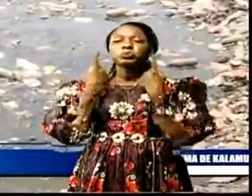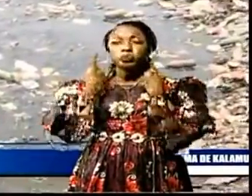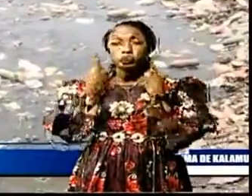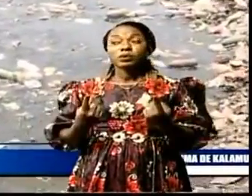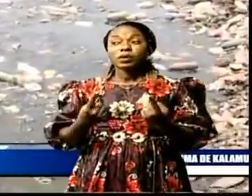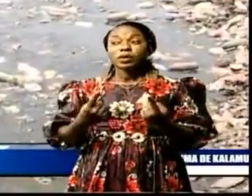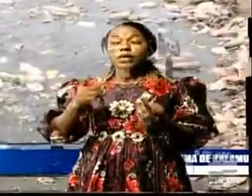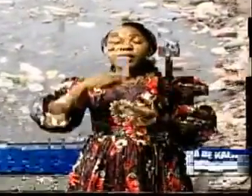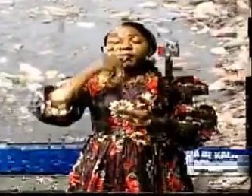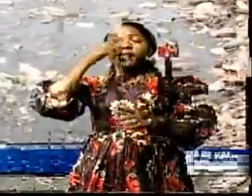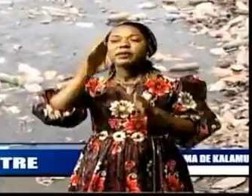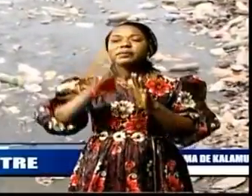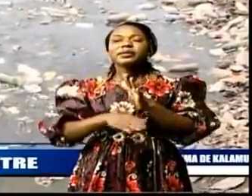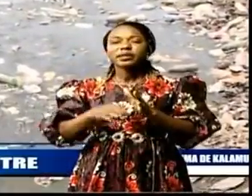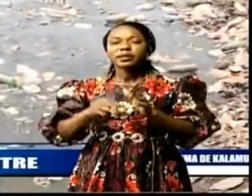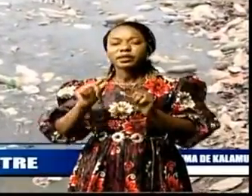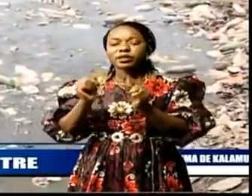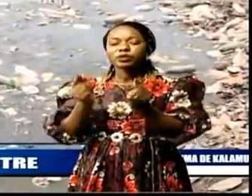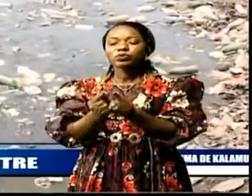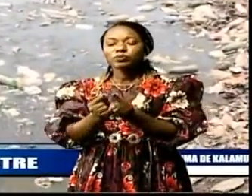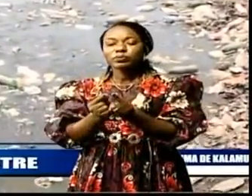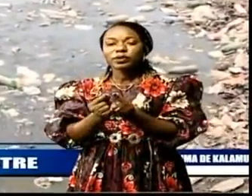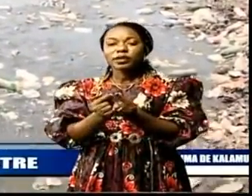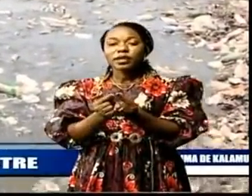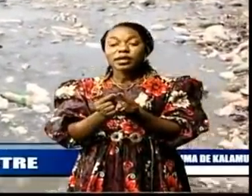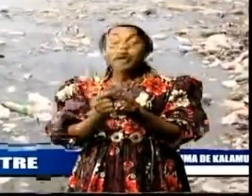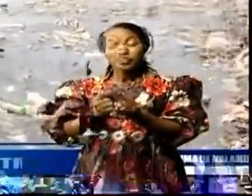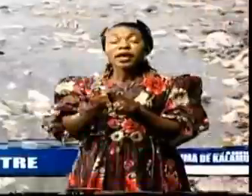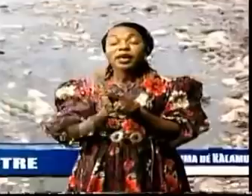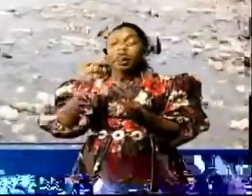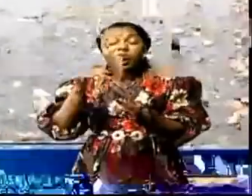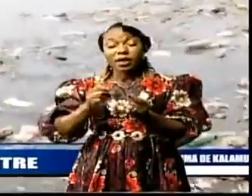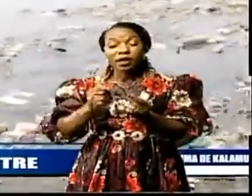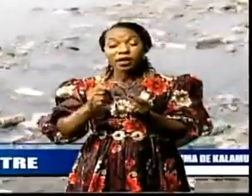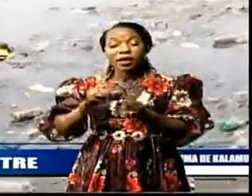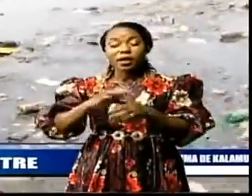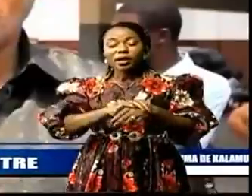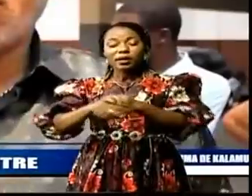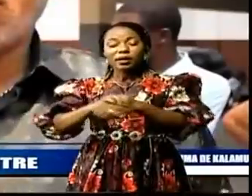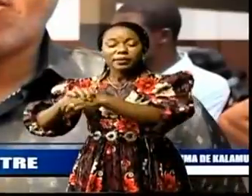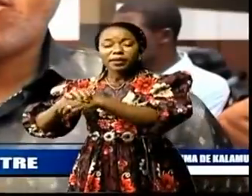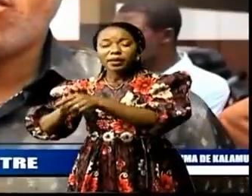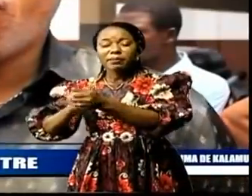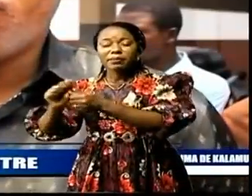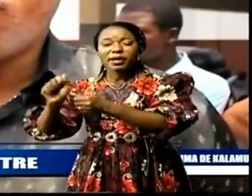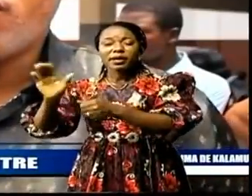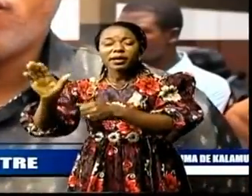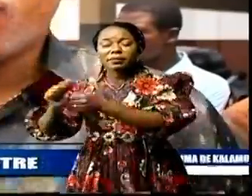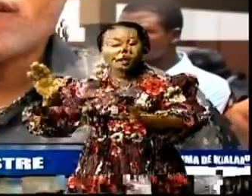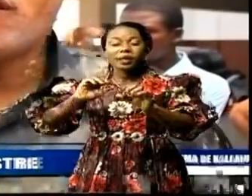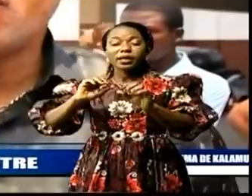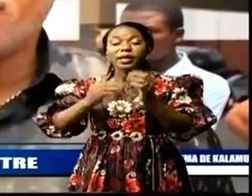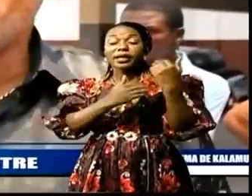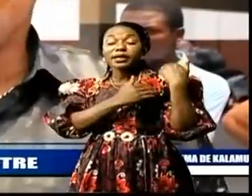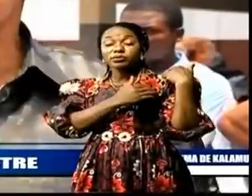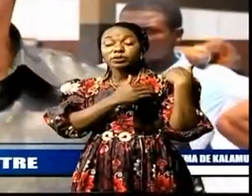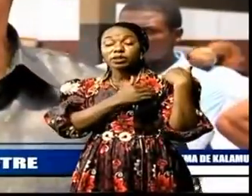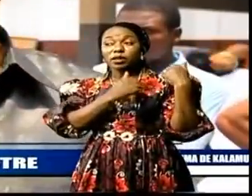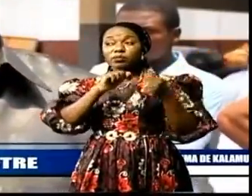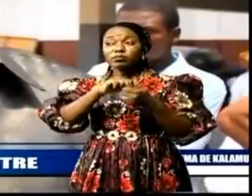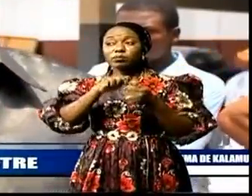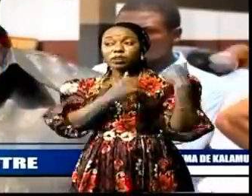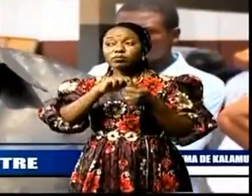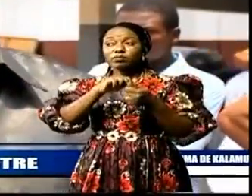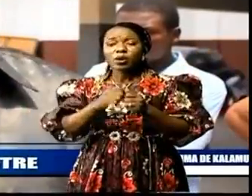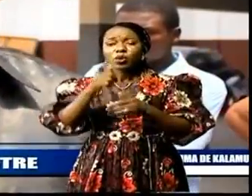parlementaires debout de la FUNA, conduite par les responsables. Le plus grand problème, ils sont venus un peu s'acquérir